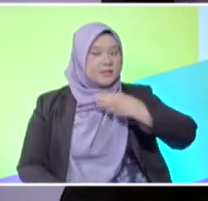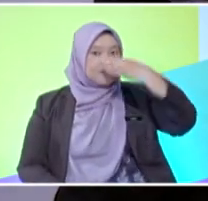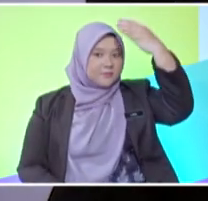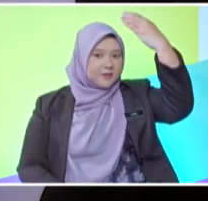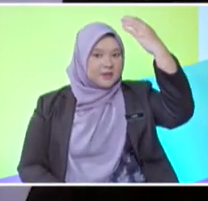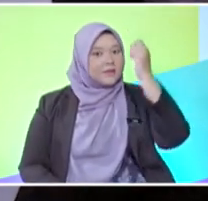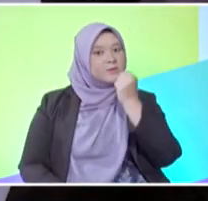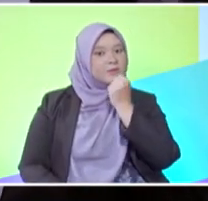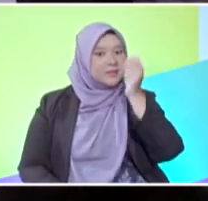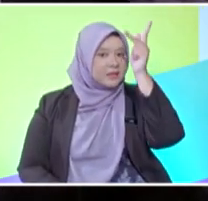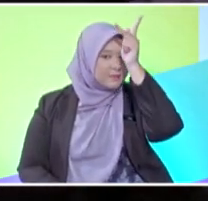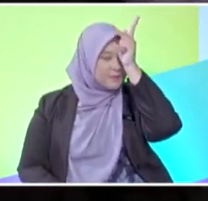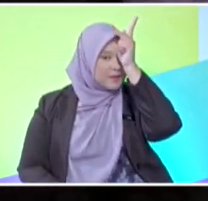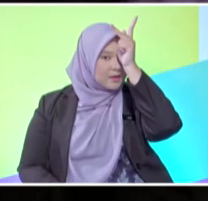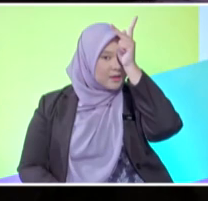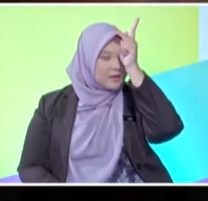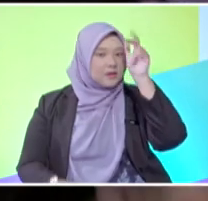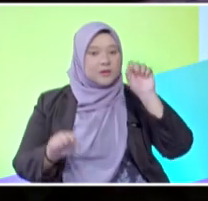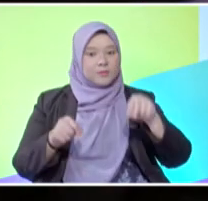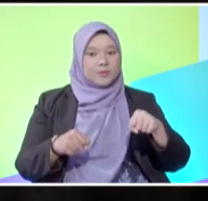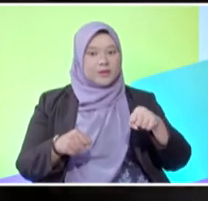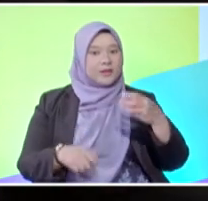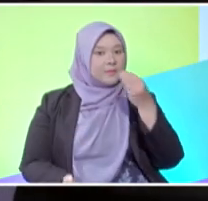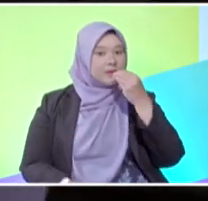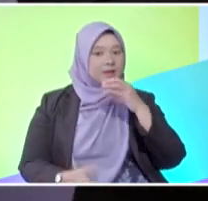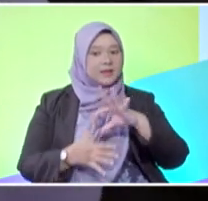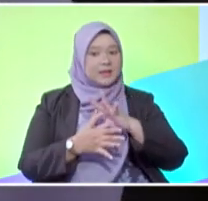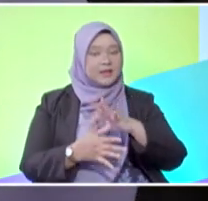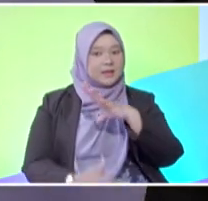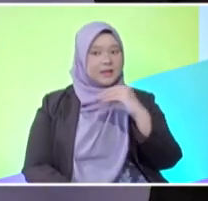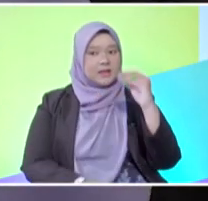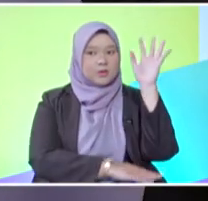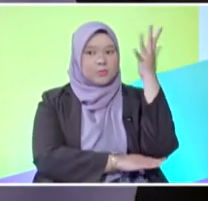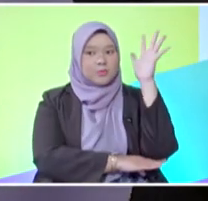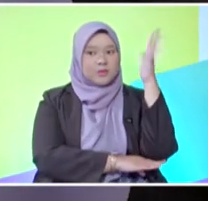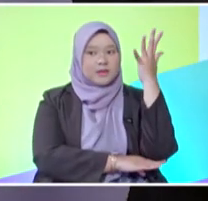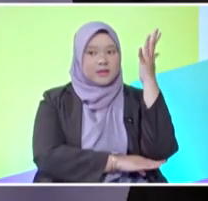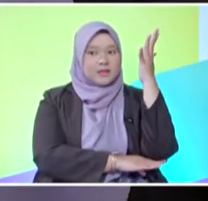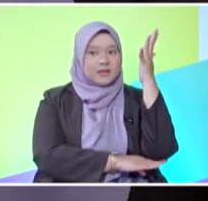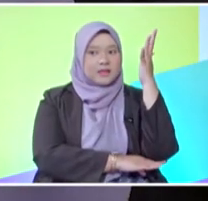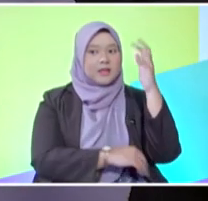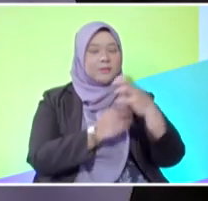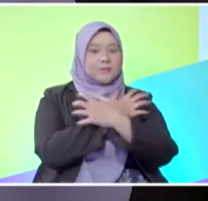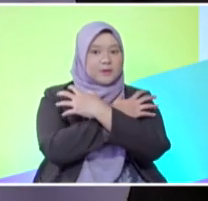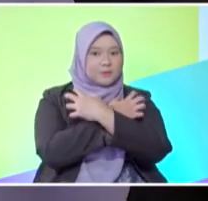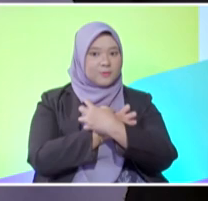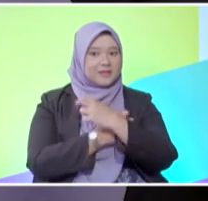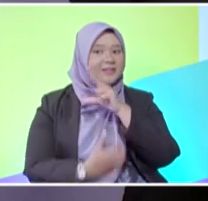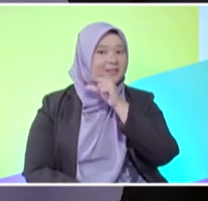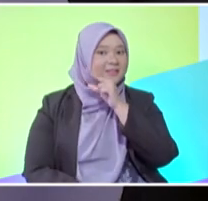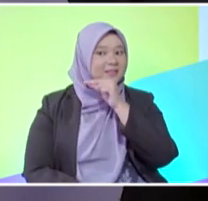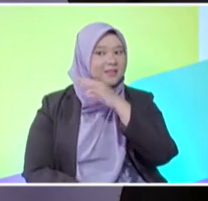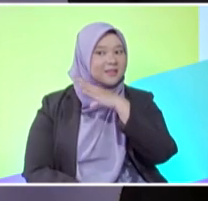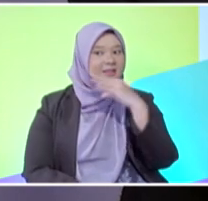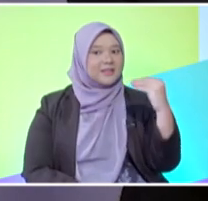kedua-dua ada beruang itik dan juga ayam Nah jadi ke semua jawaban telah berjaya Azha jawab